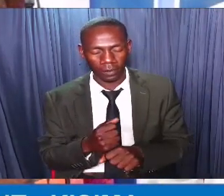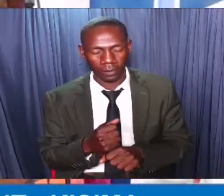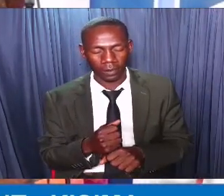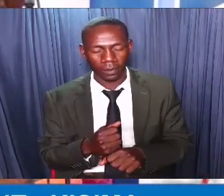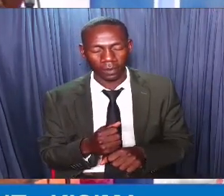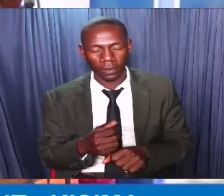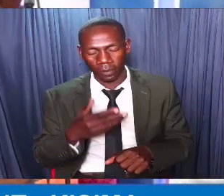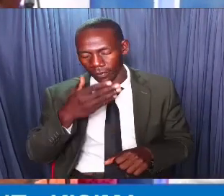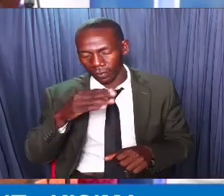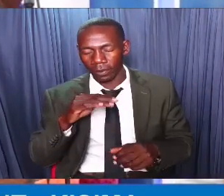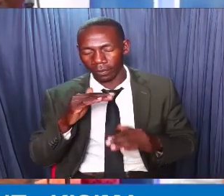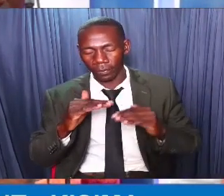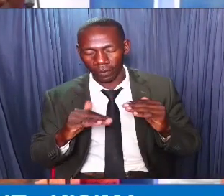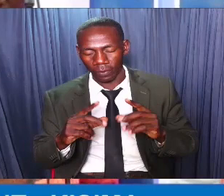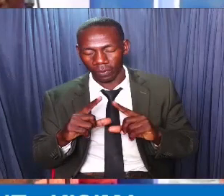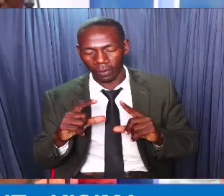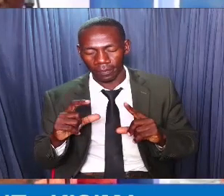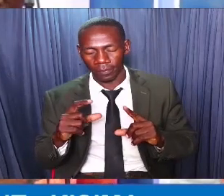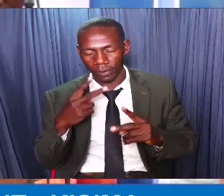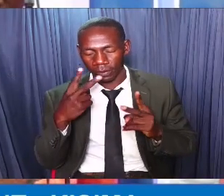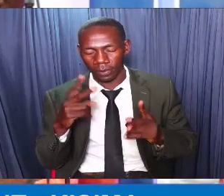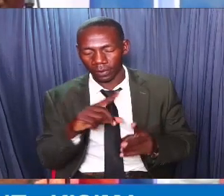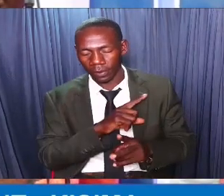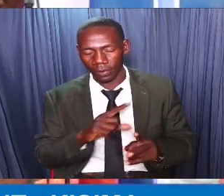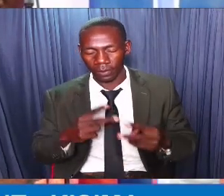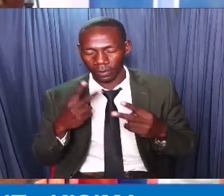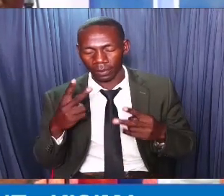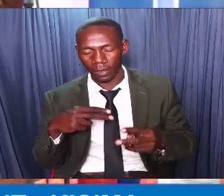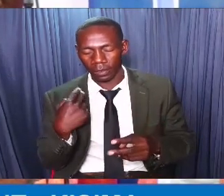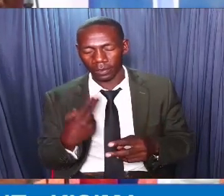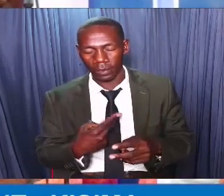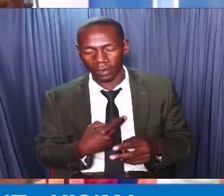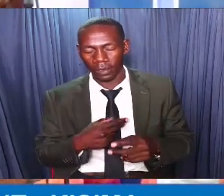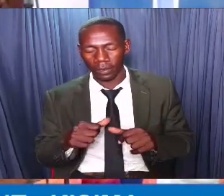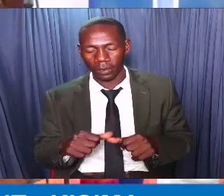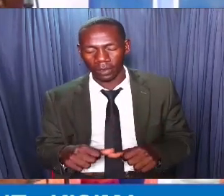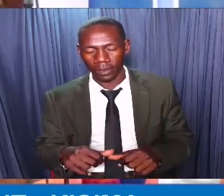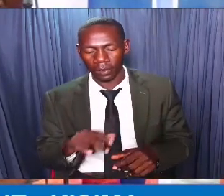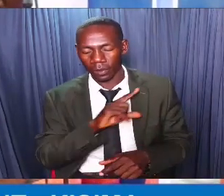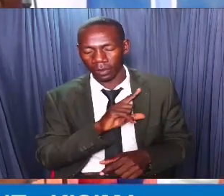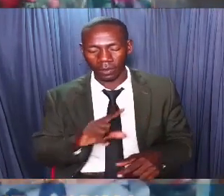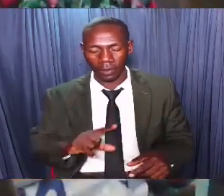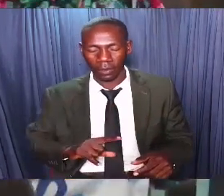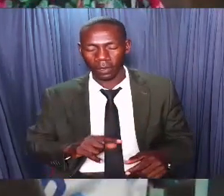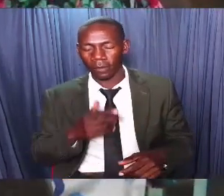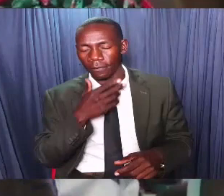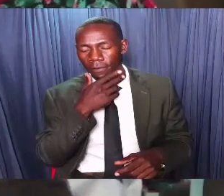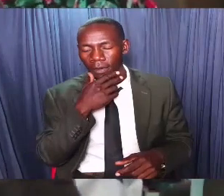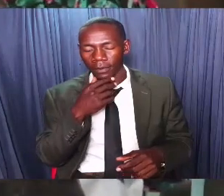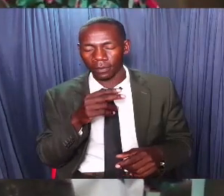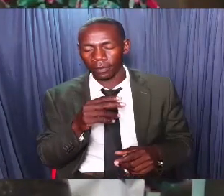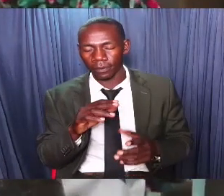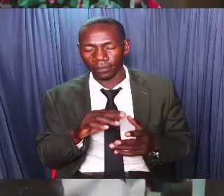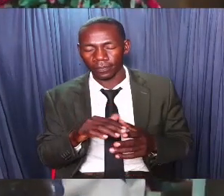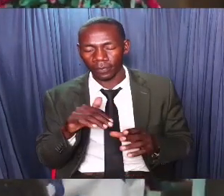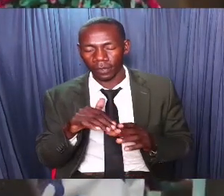tukiwa tumepungukiwa na neno lako. Tazama Bwana umetuona ya kwamba tumeishi Bwana. Lakini baba mtakatifu